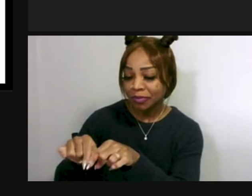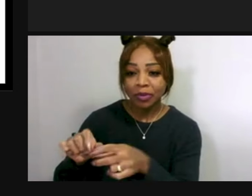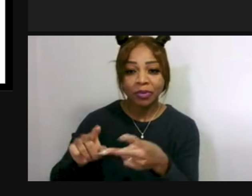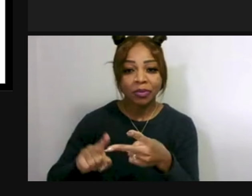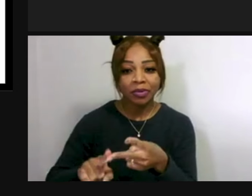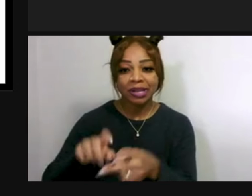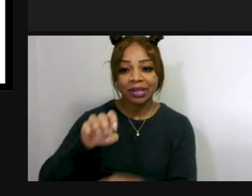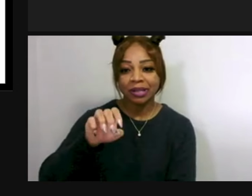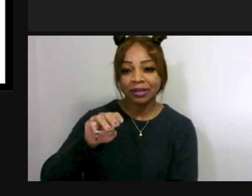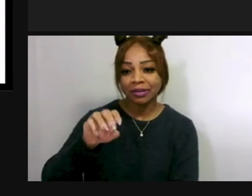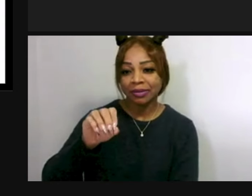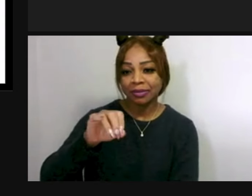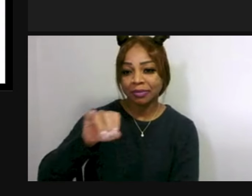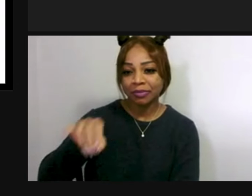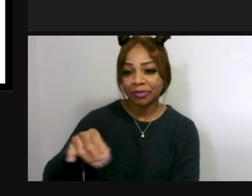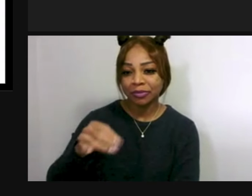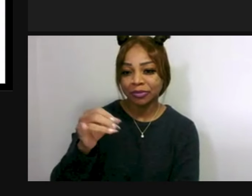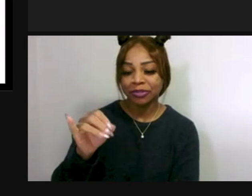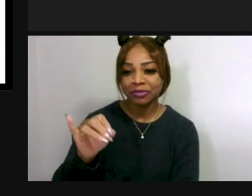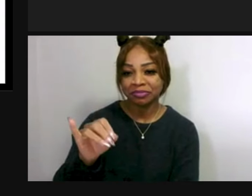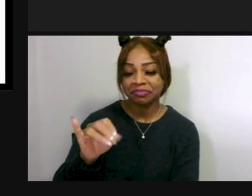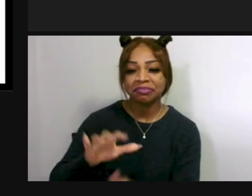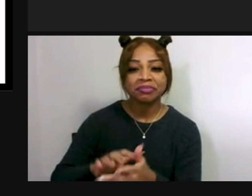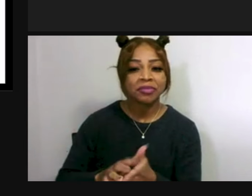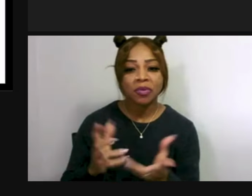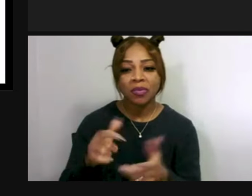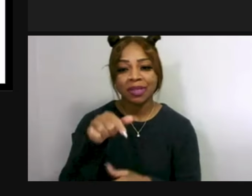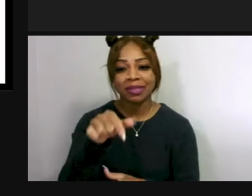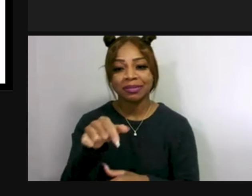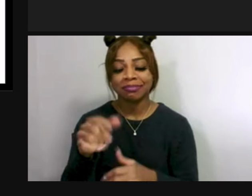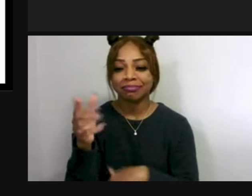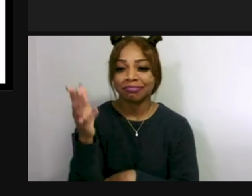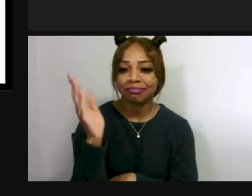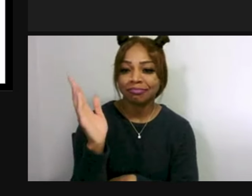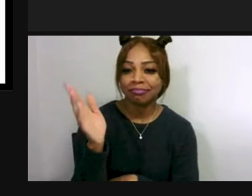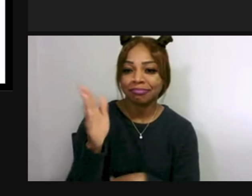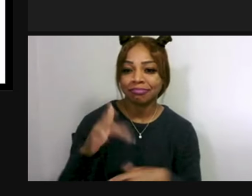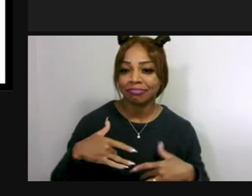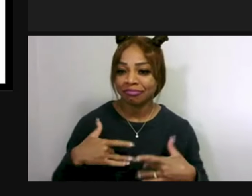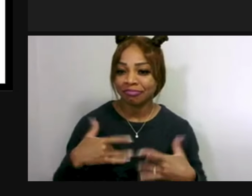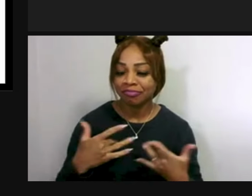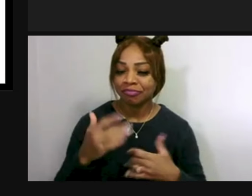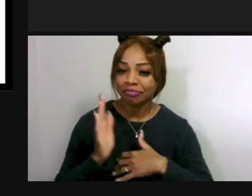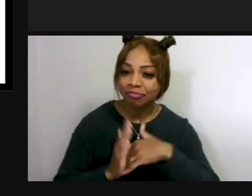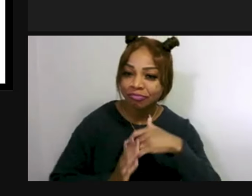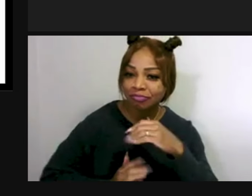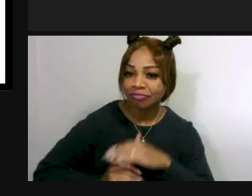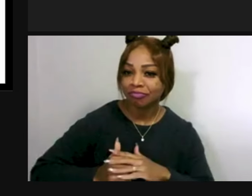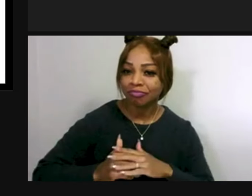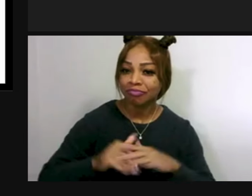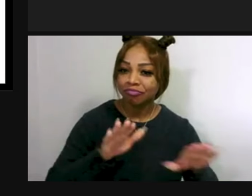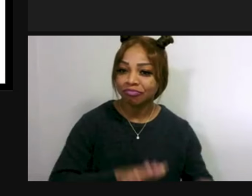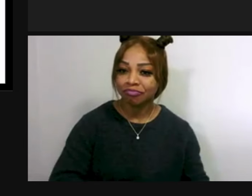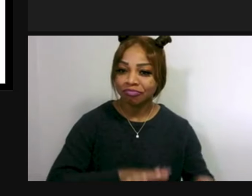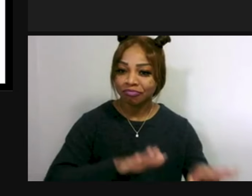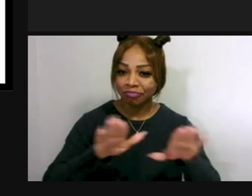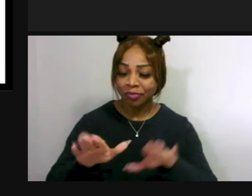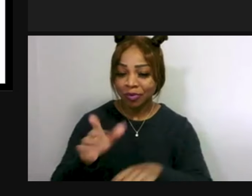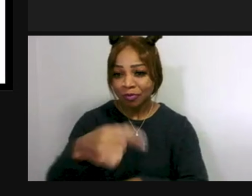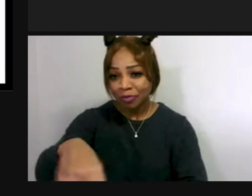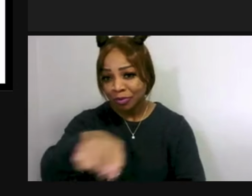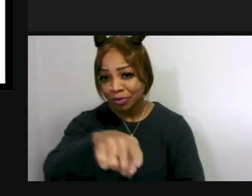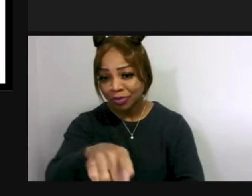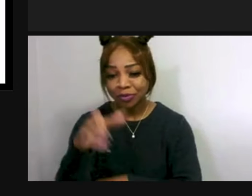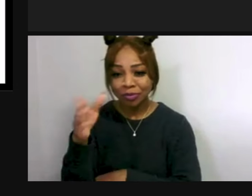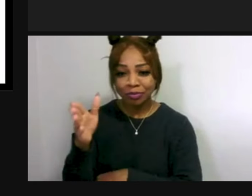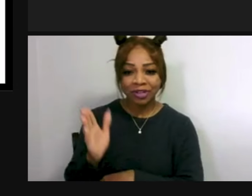'utiliser la boîte de clavardage pour partager vos commentaires. Nous voulons que vous soyez détendus et confortables, que ce soit